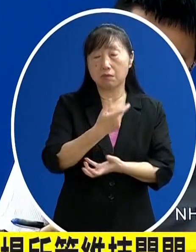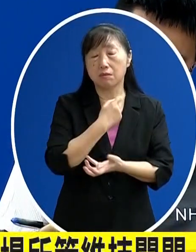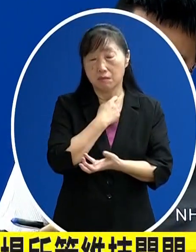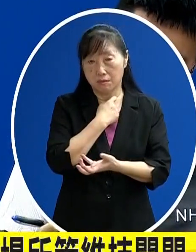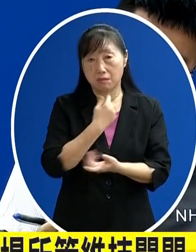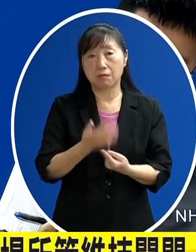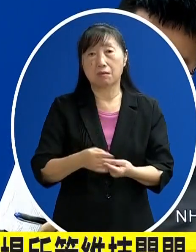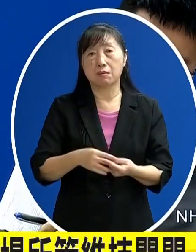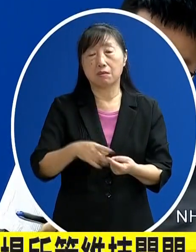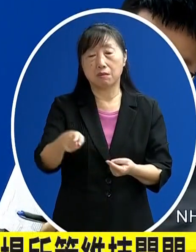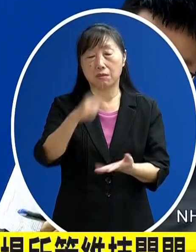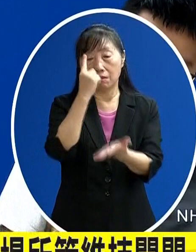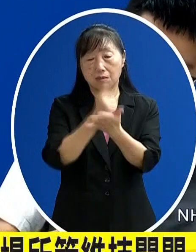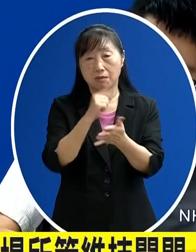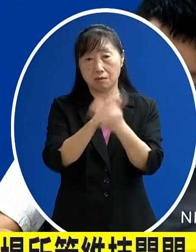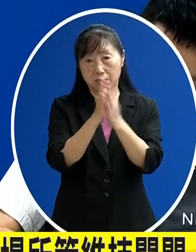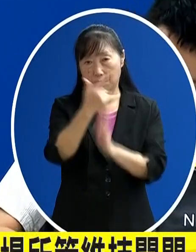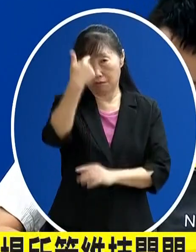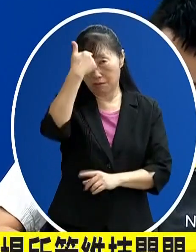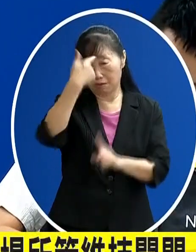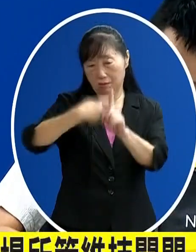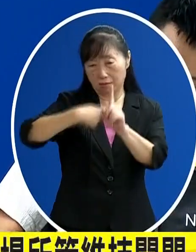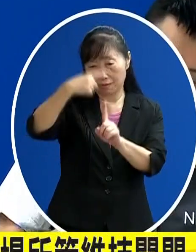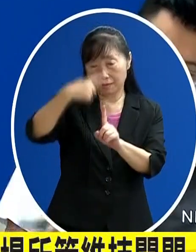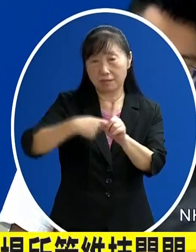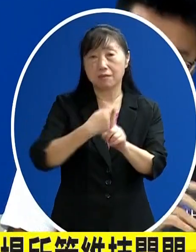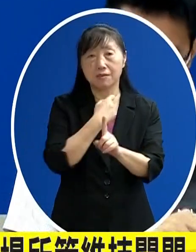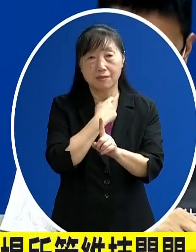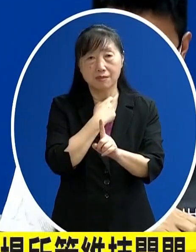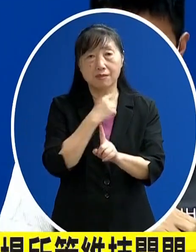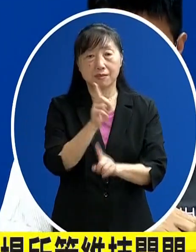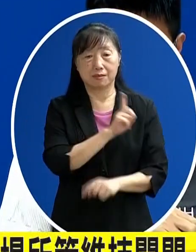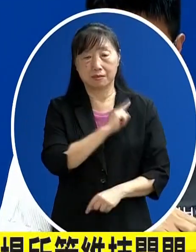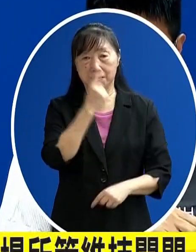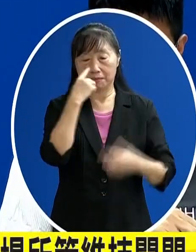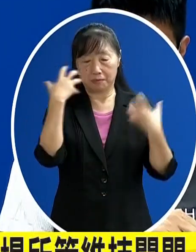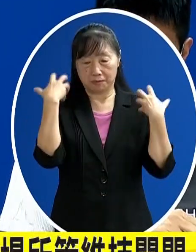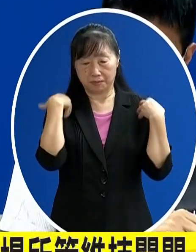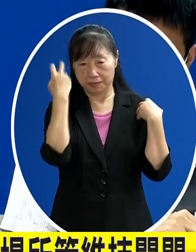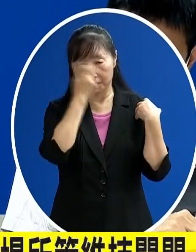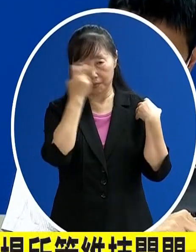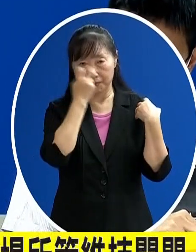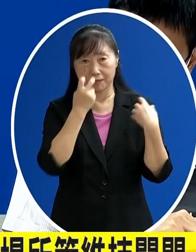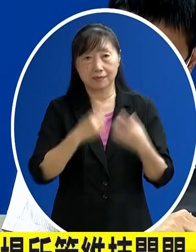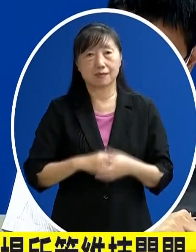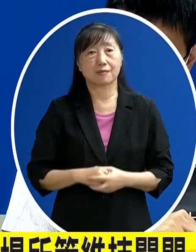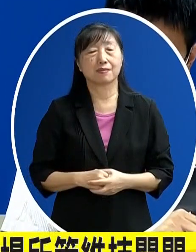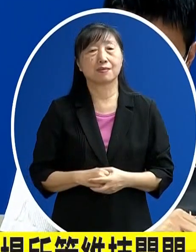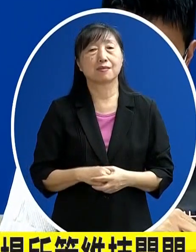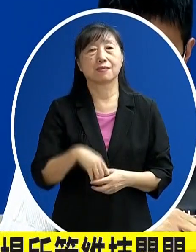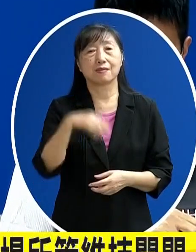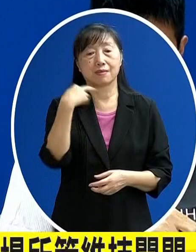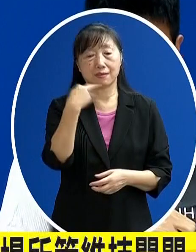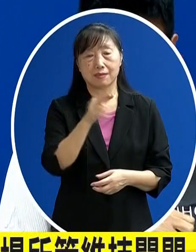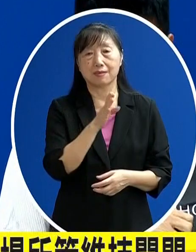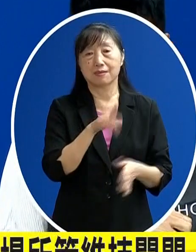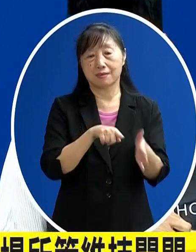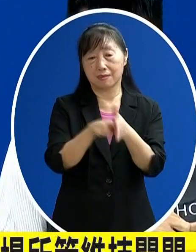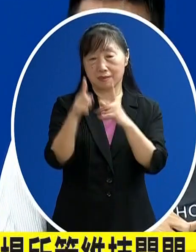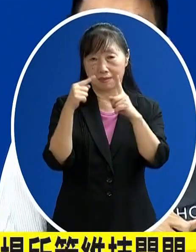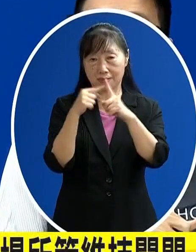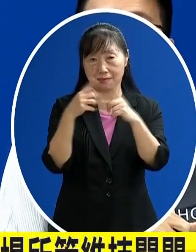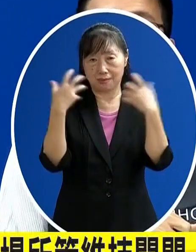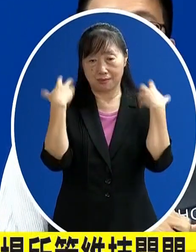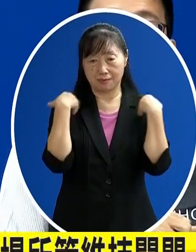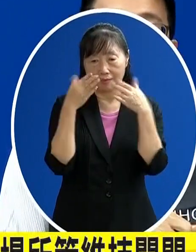人员每天都要量测体温，做自我健康的管理，而且我们责成要有专人